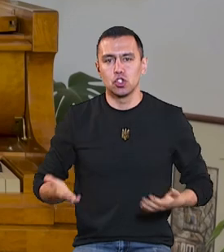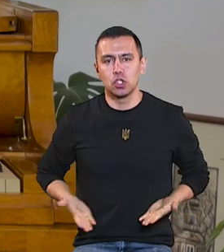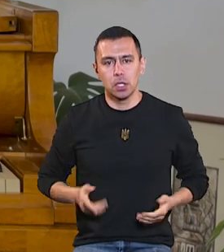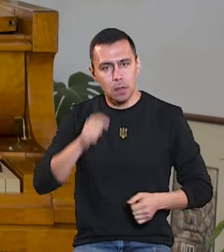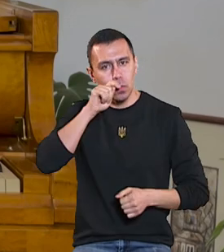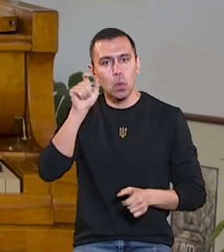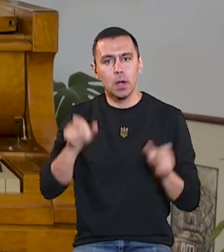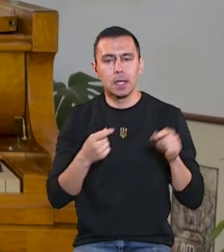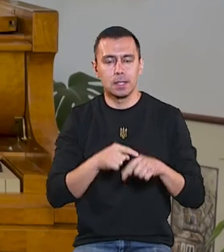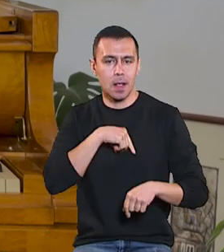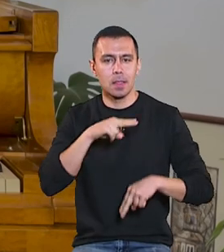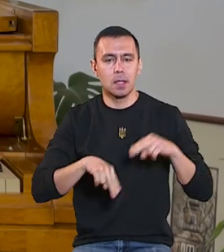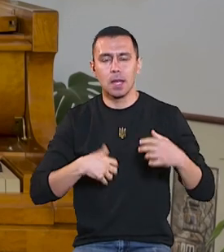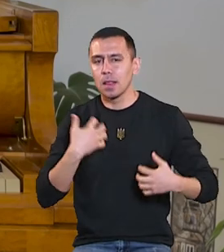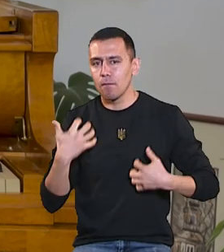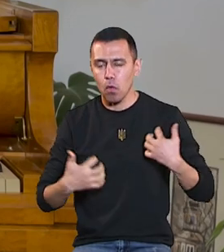України. Тобто це настрій тривоги,